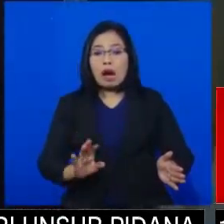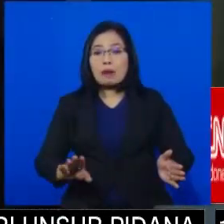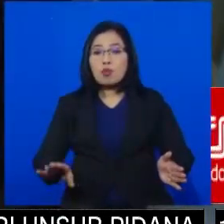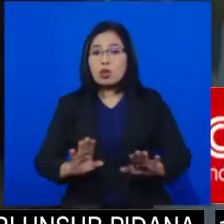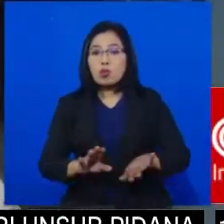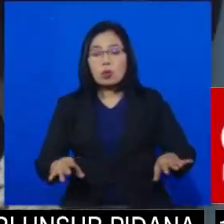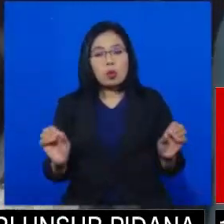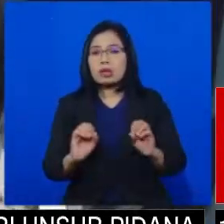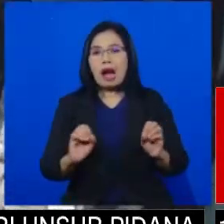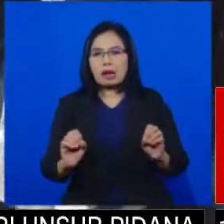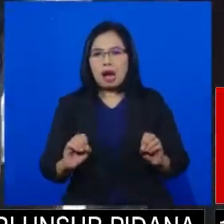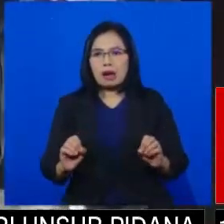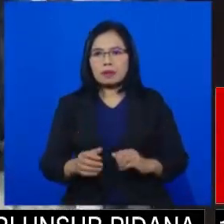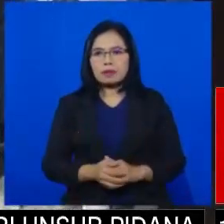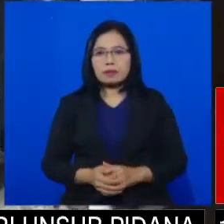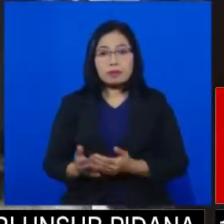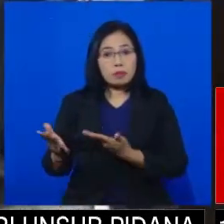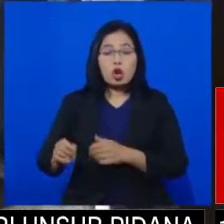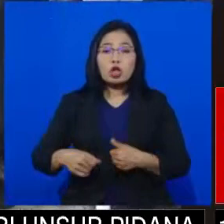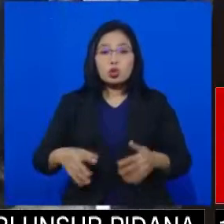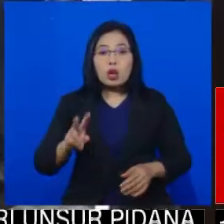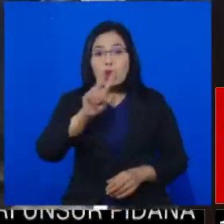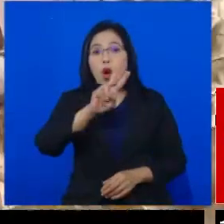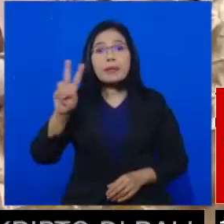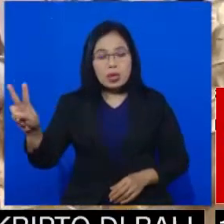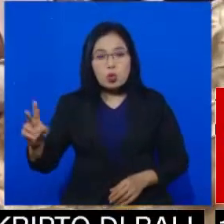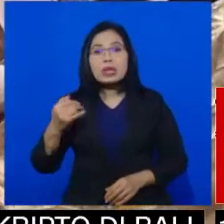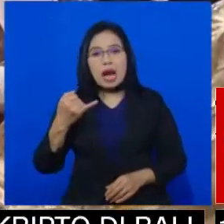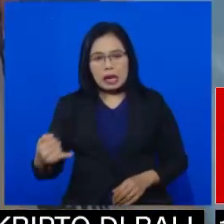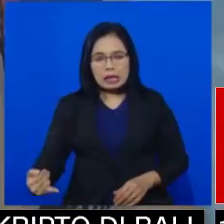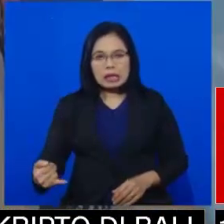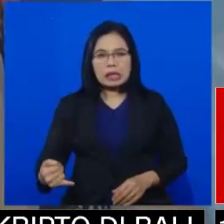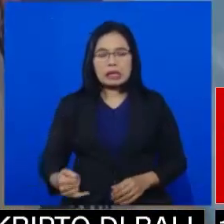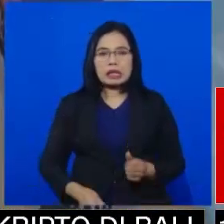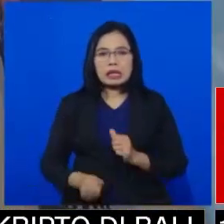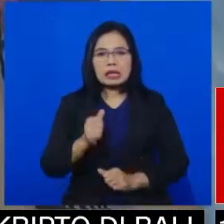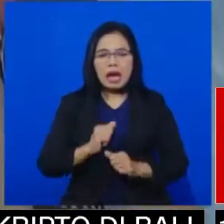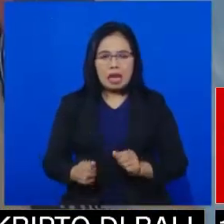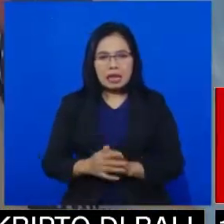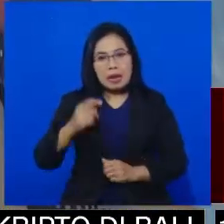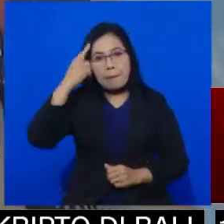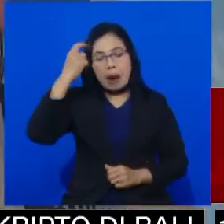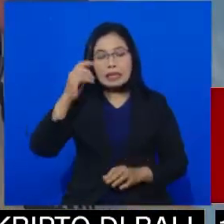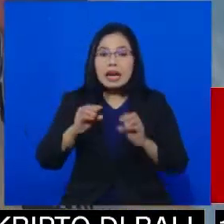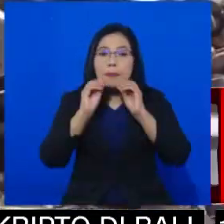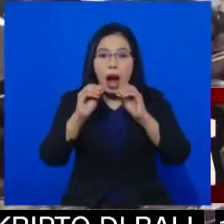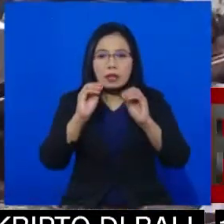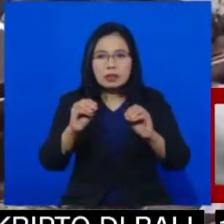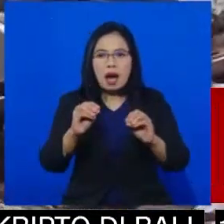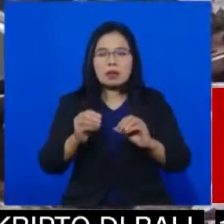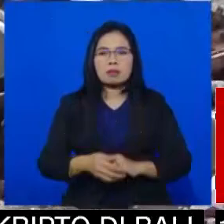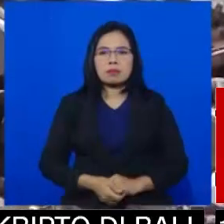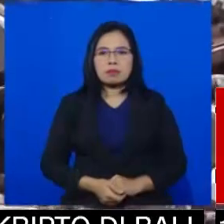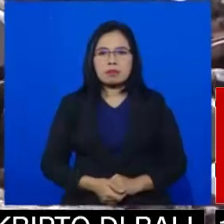guru. Diketahui sudah 2 pekan terakhir kegiatan belajar mengajar TK menumpang di bangunan sekolah lain dengan ruangan yang